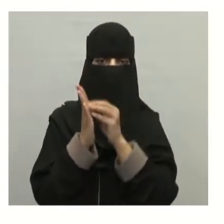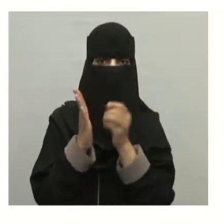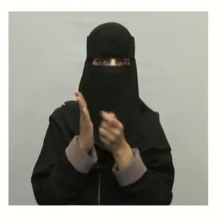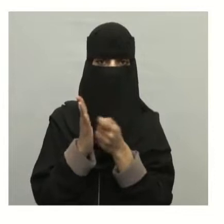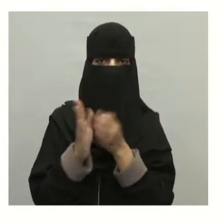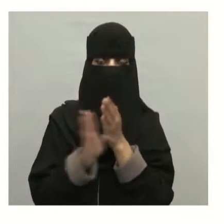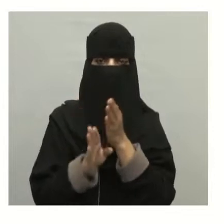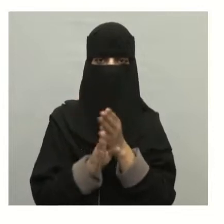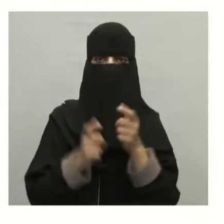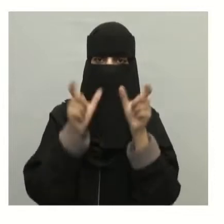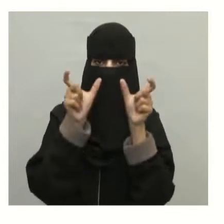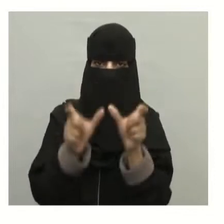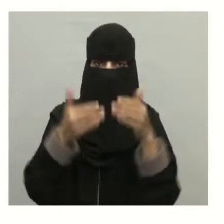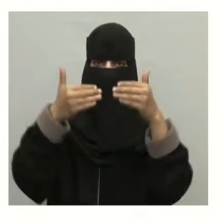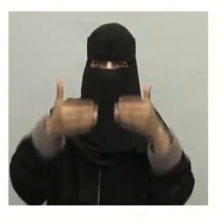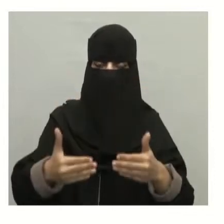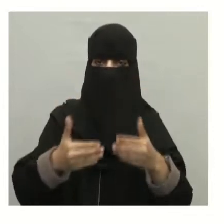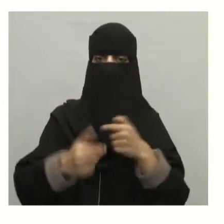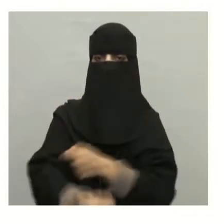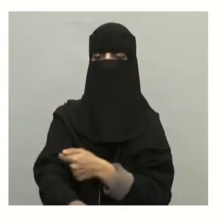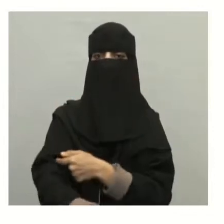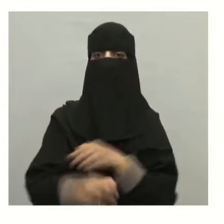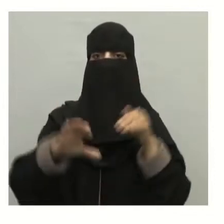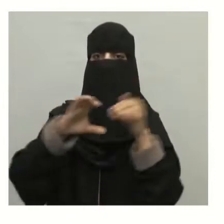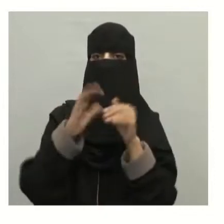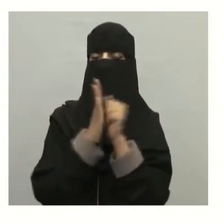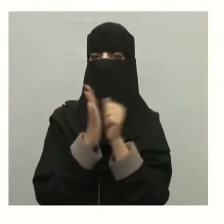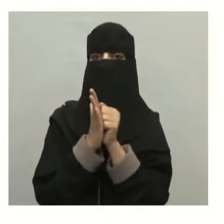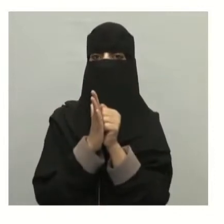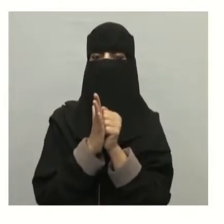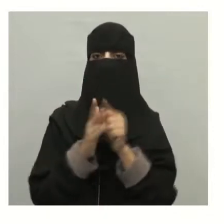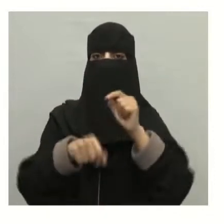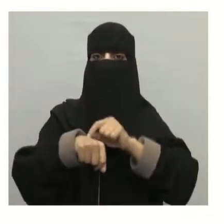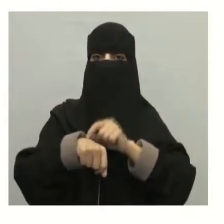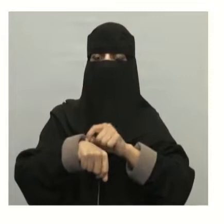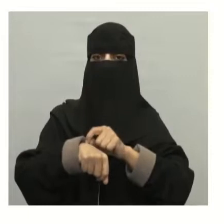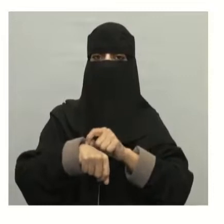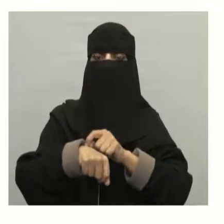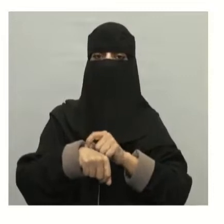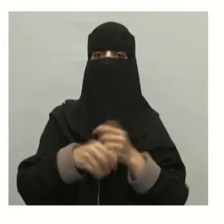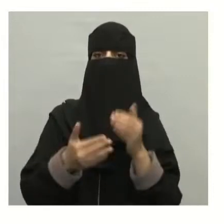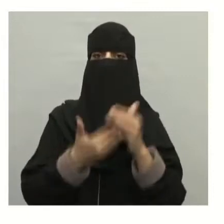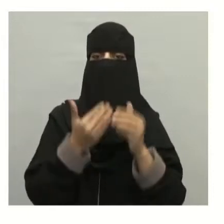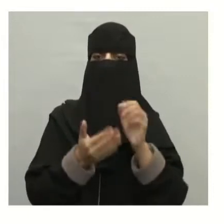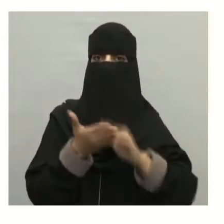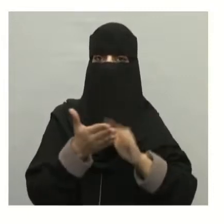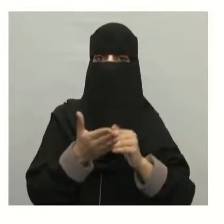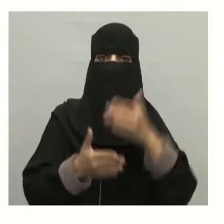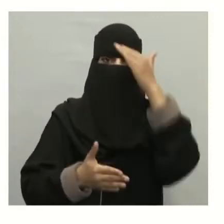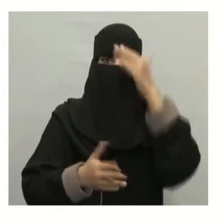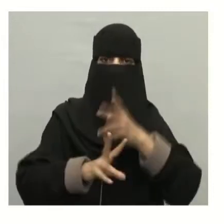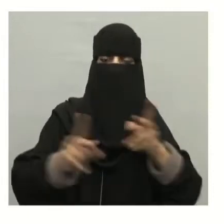طرق الوقاية الصحية داخل المنزل في زمن الأوبئة.